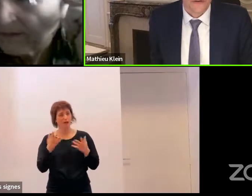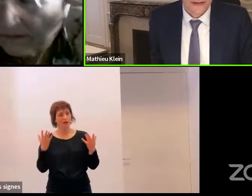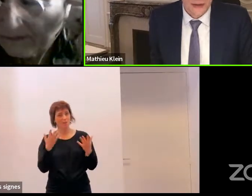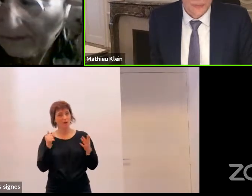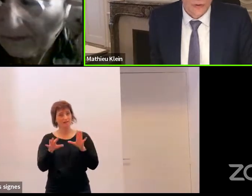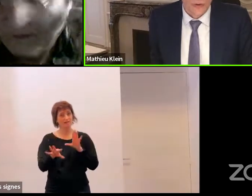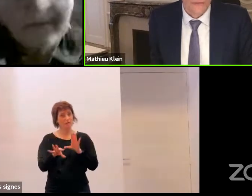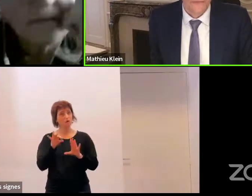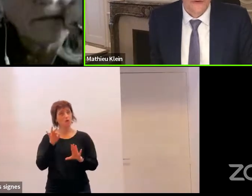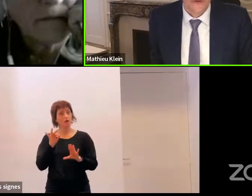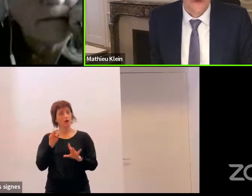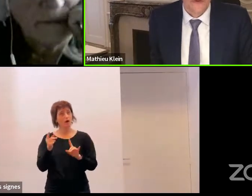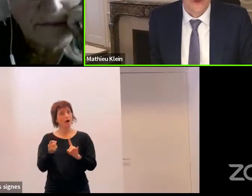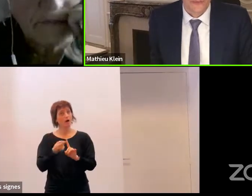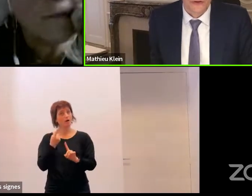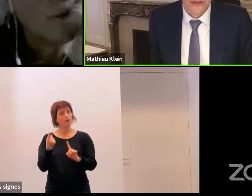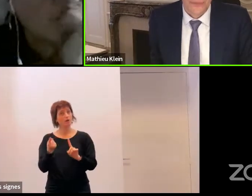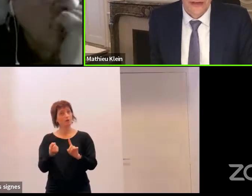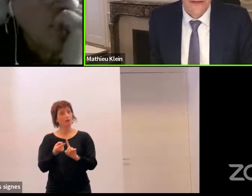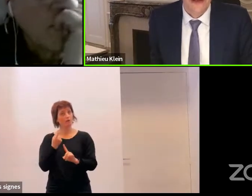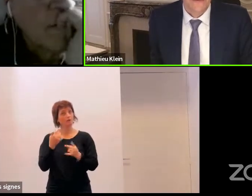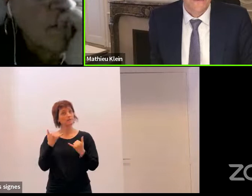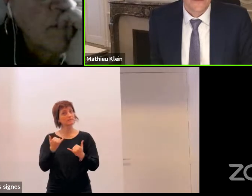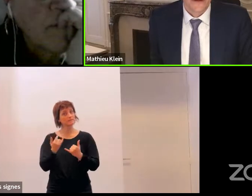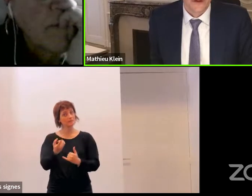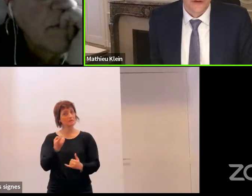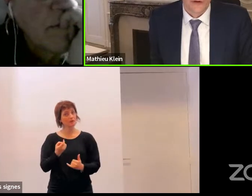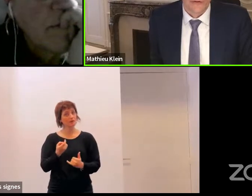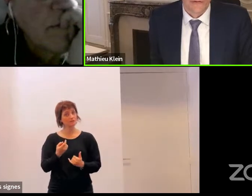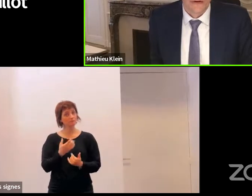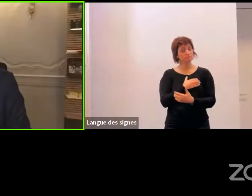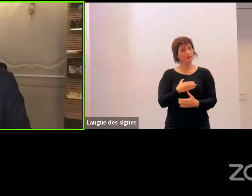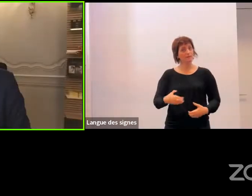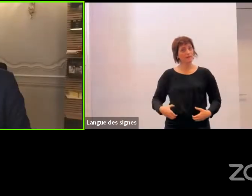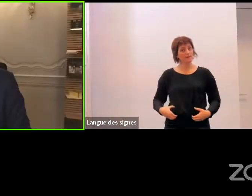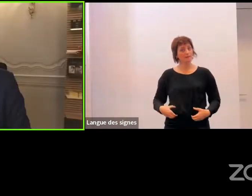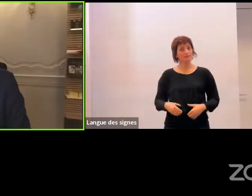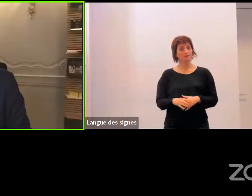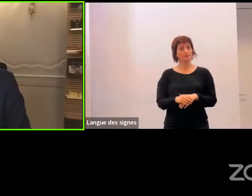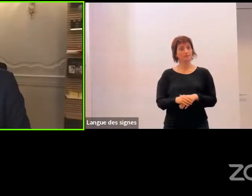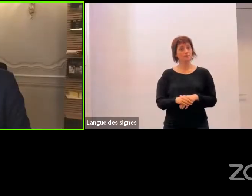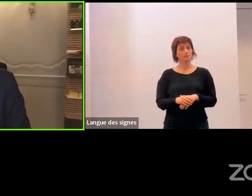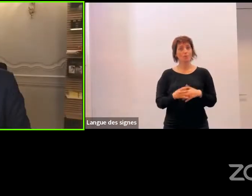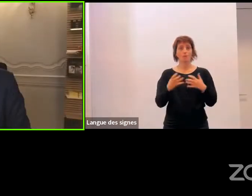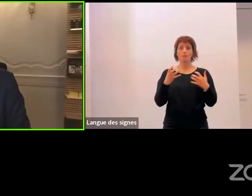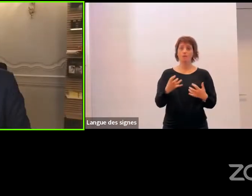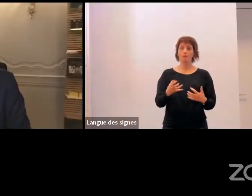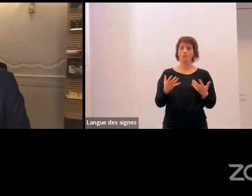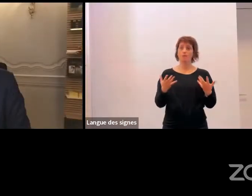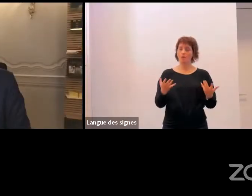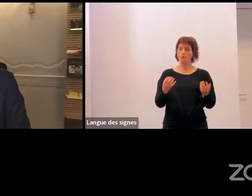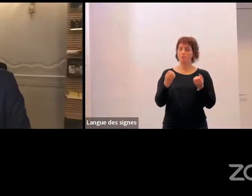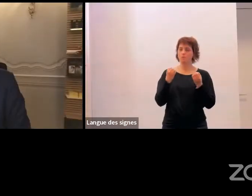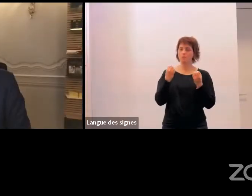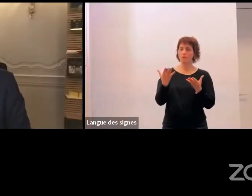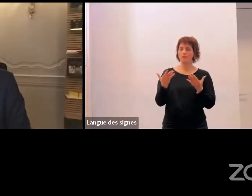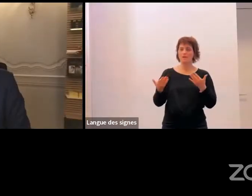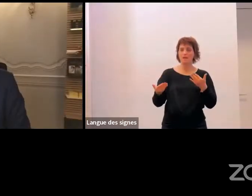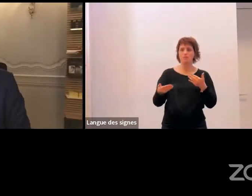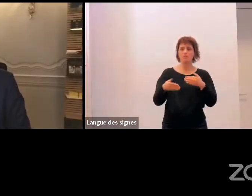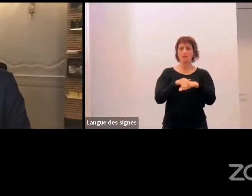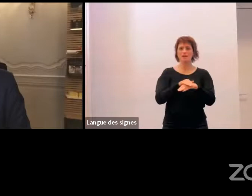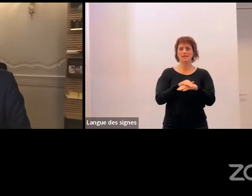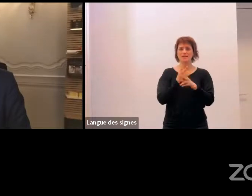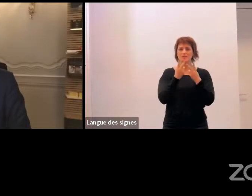choix très important de la municipalité. Le fait de proposer une politique ou des politiques